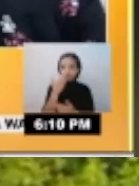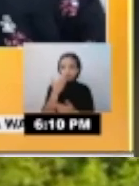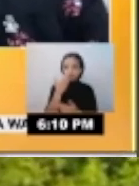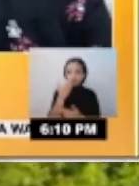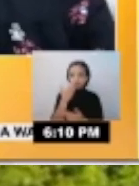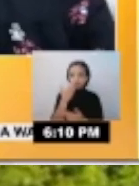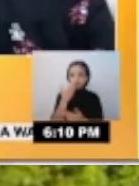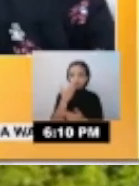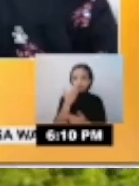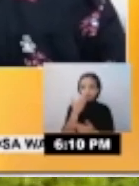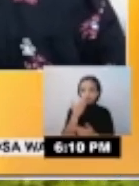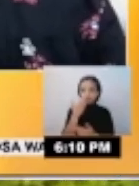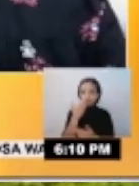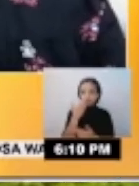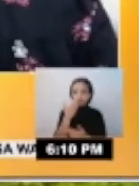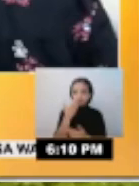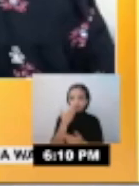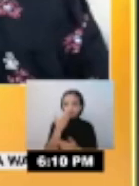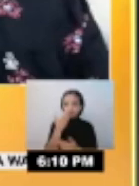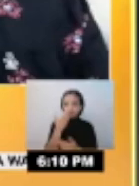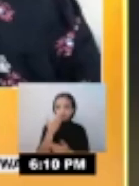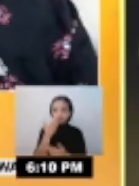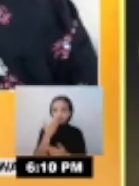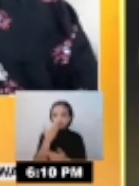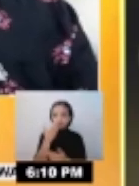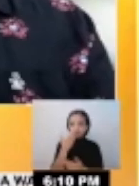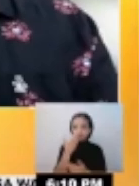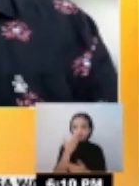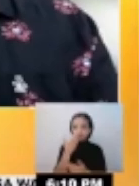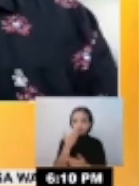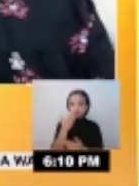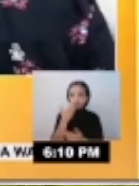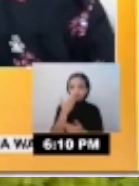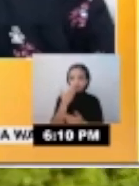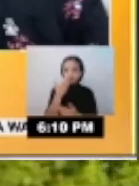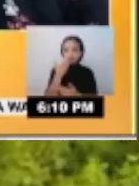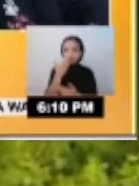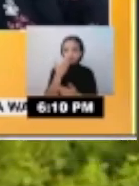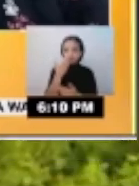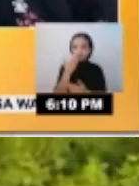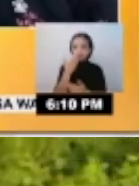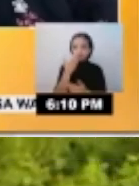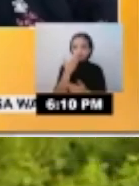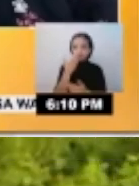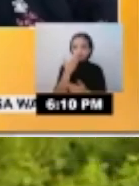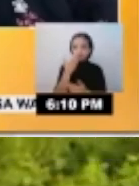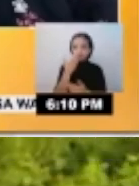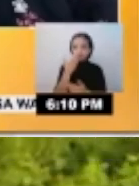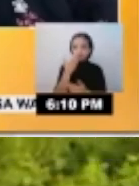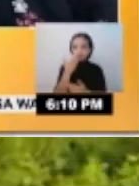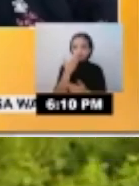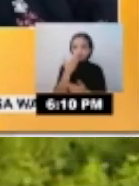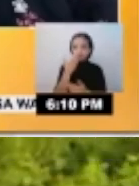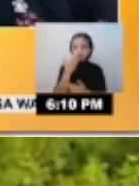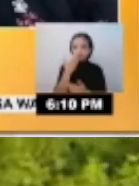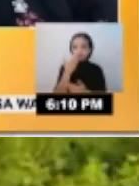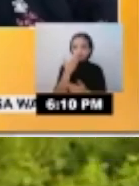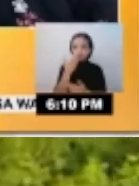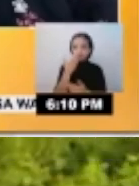ay ating alamin para sa kanya mismo manggaling. Mahirap naman